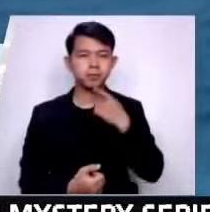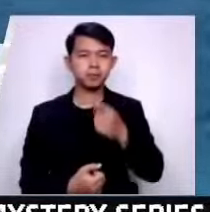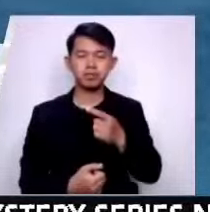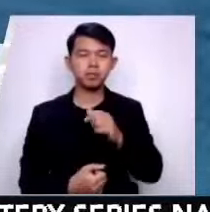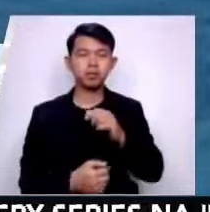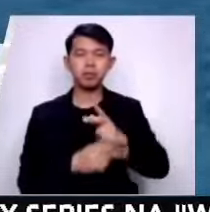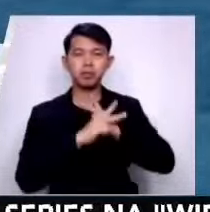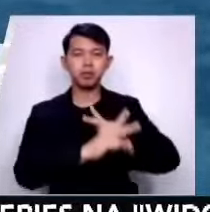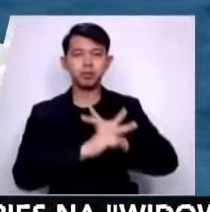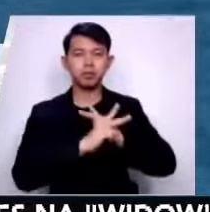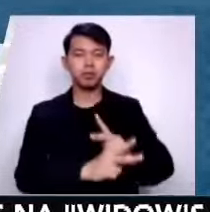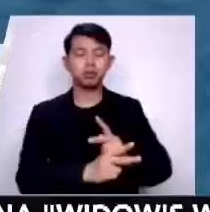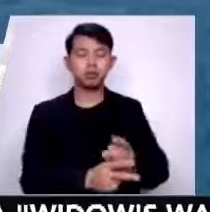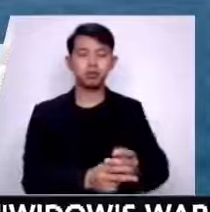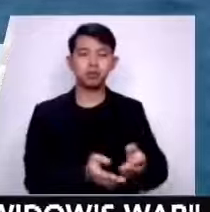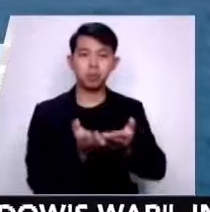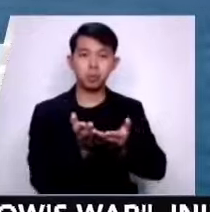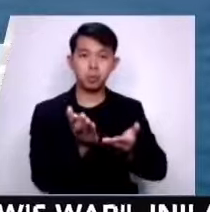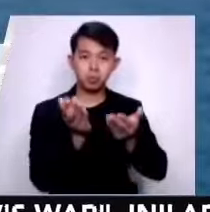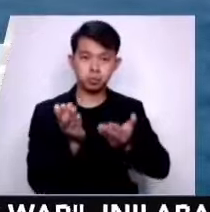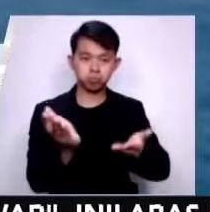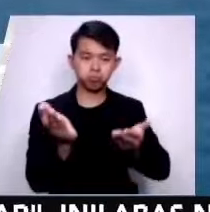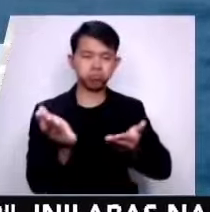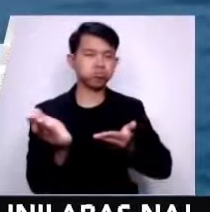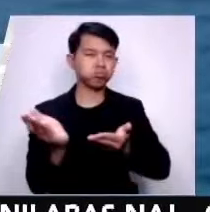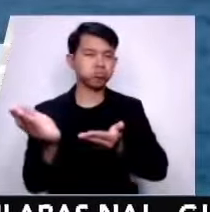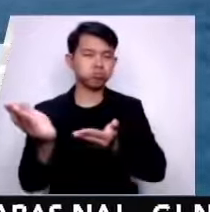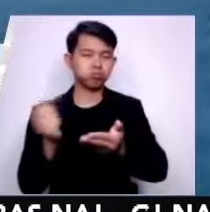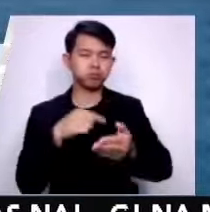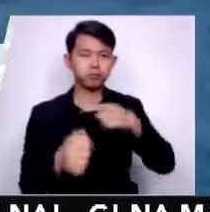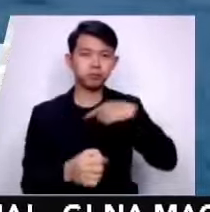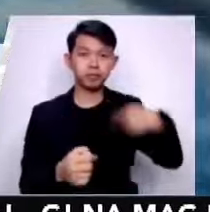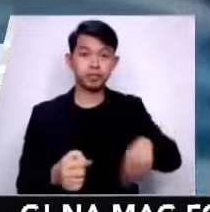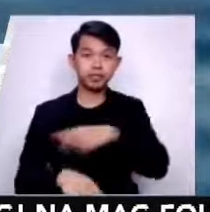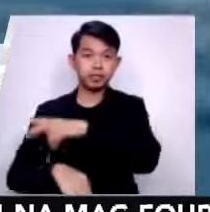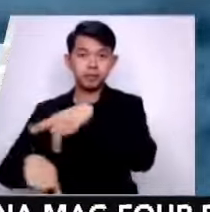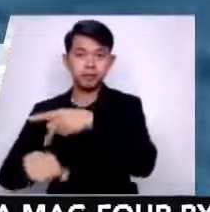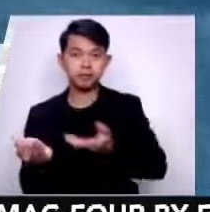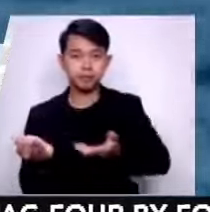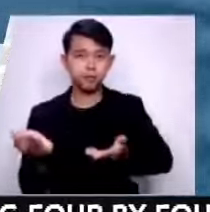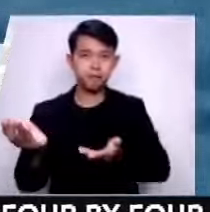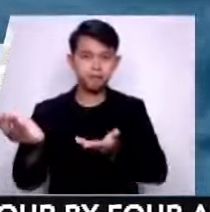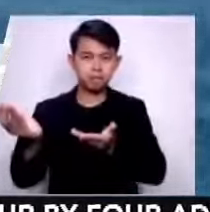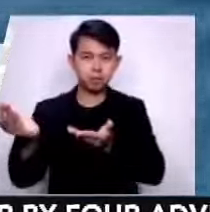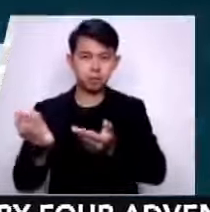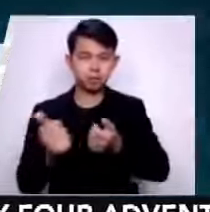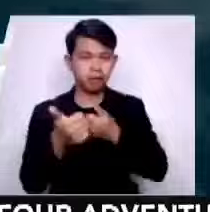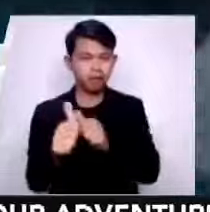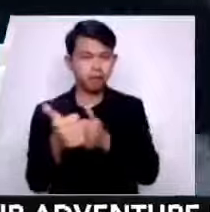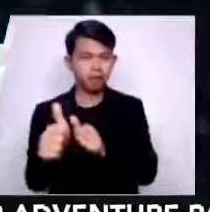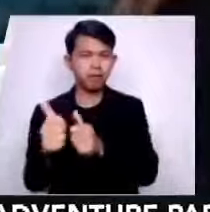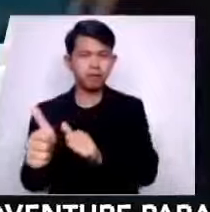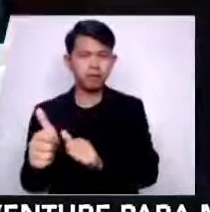ang dalawang rubber boat ng Pilipinas at dalawang mas malaking rigid h inflatable boat ng